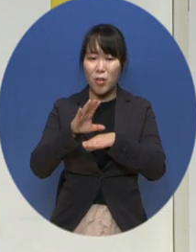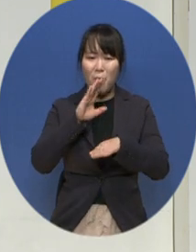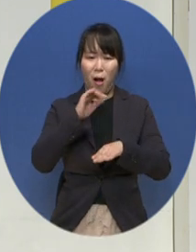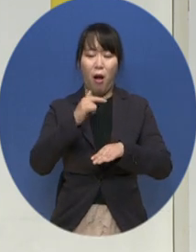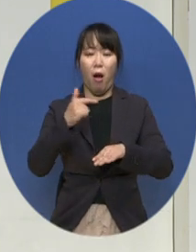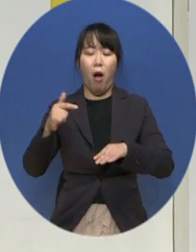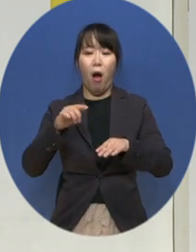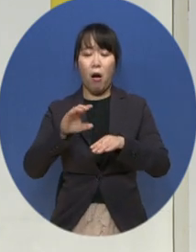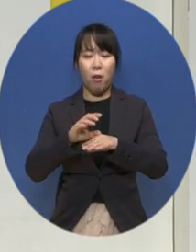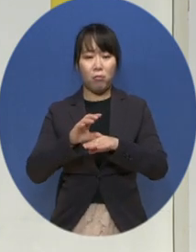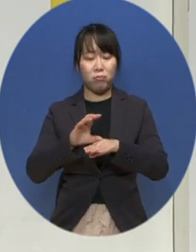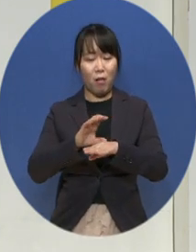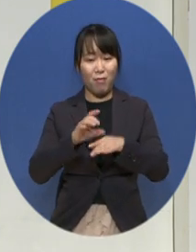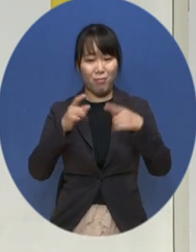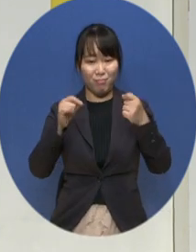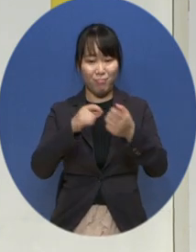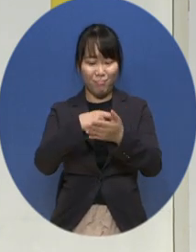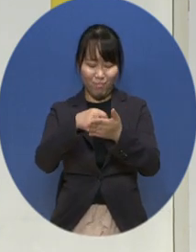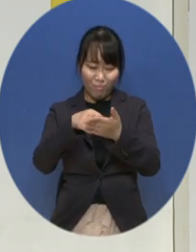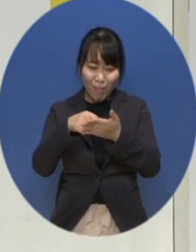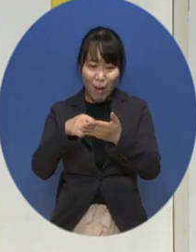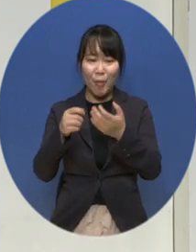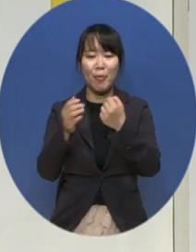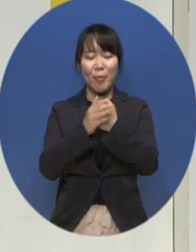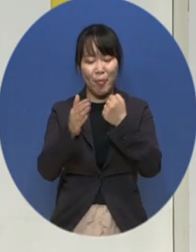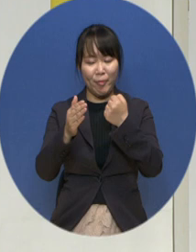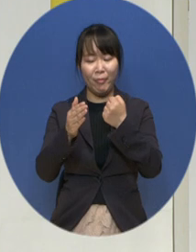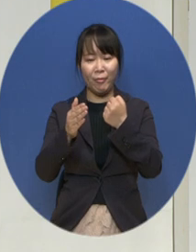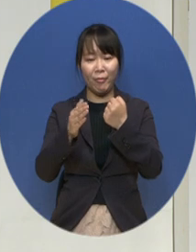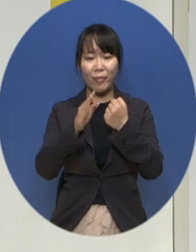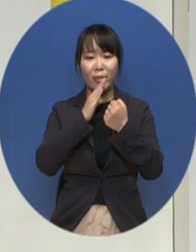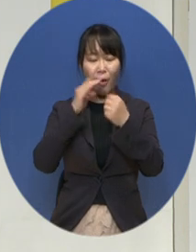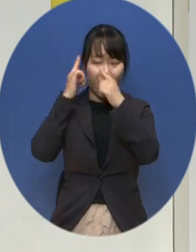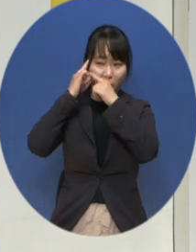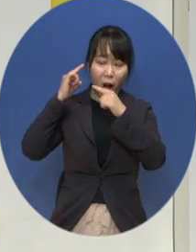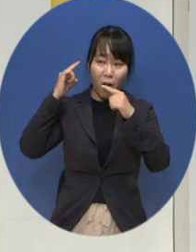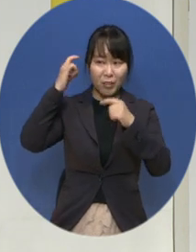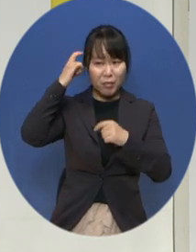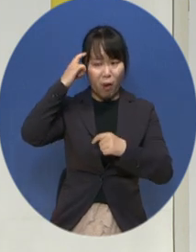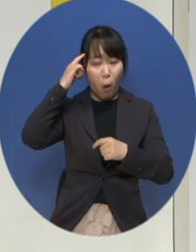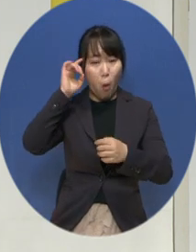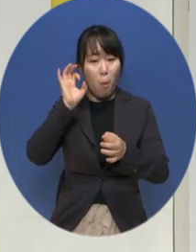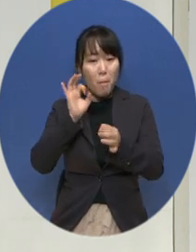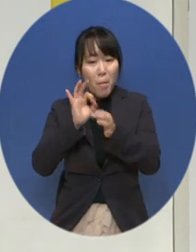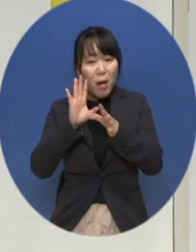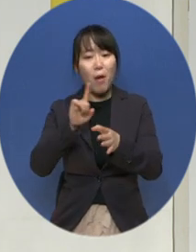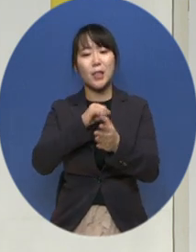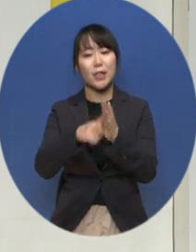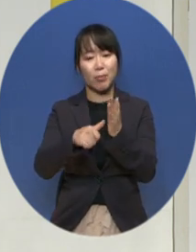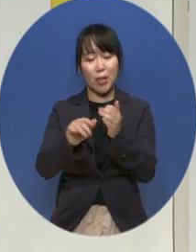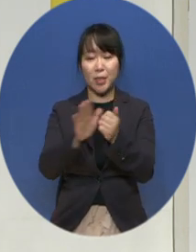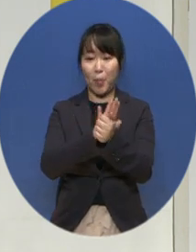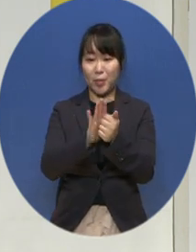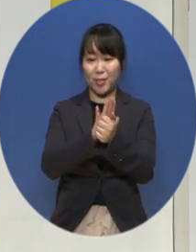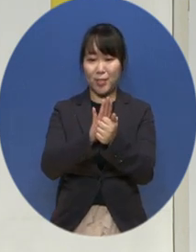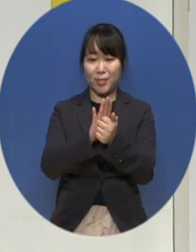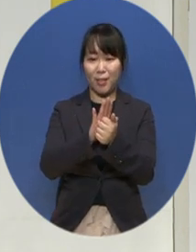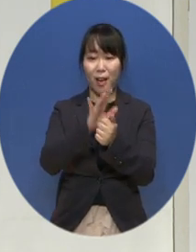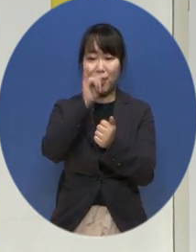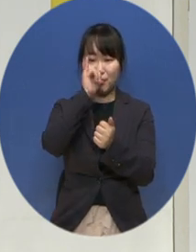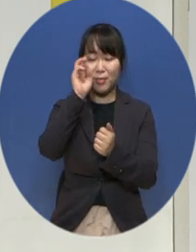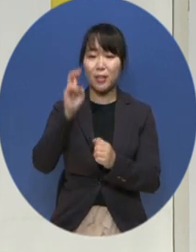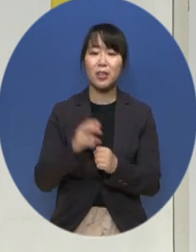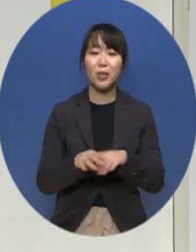슈퍼컴퓨터 처럼 쓰고 다니기 때문에 그것처럼 향상을 조라는 제품과 서비스가 생기는